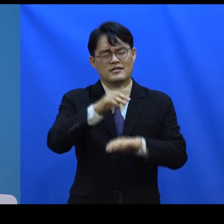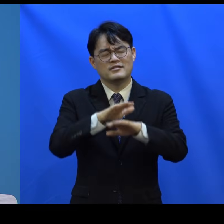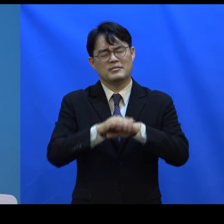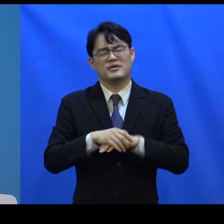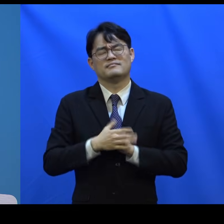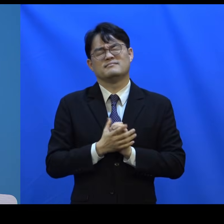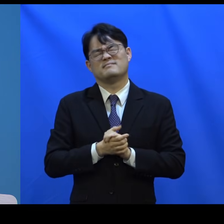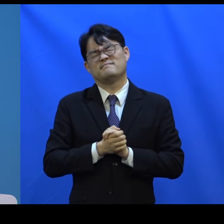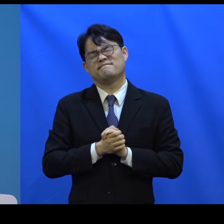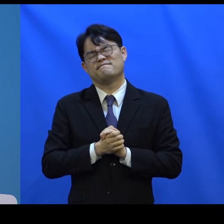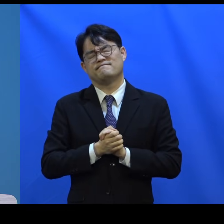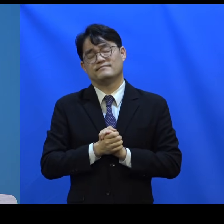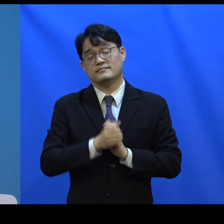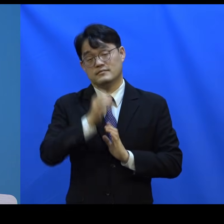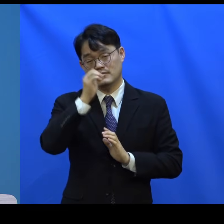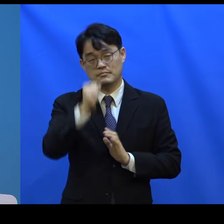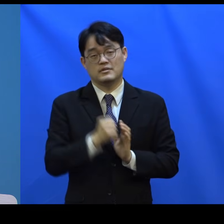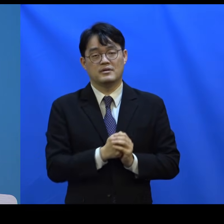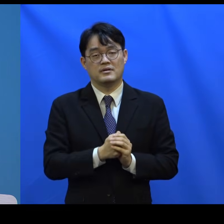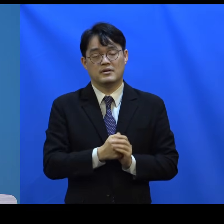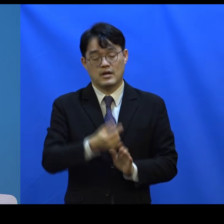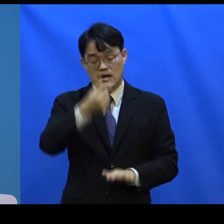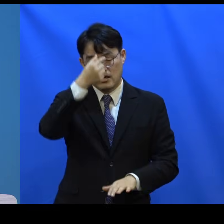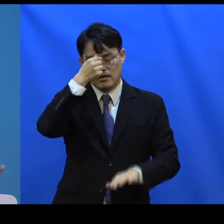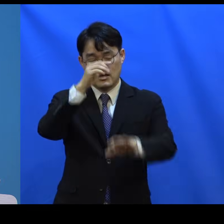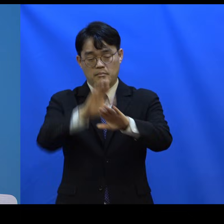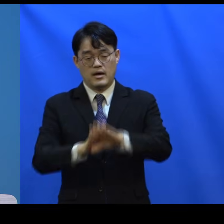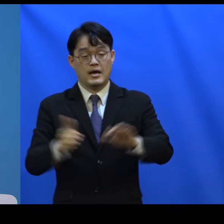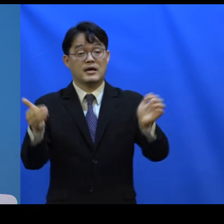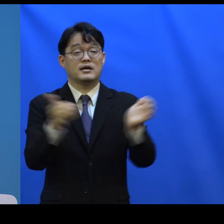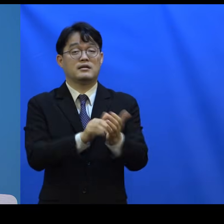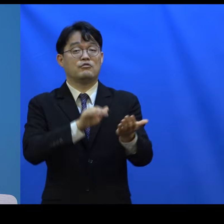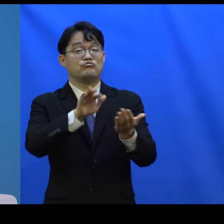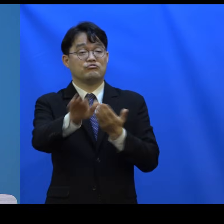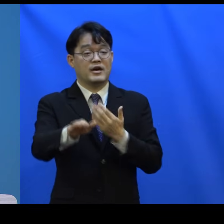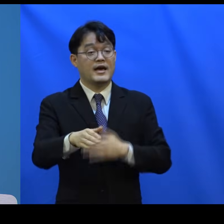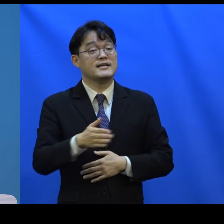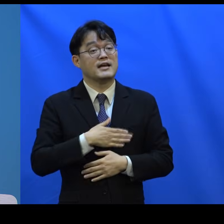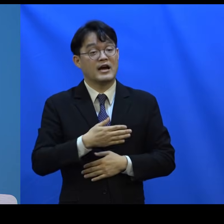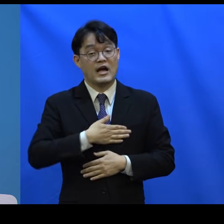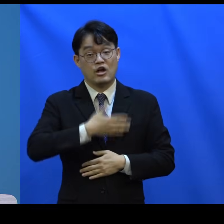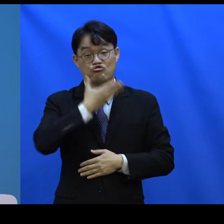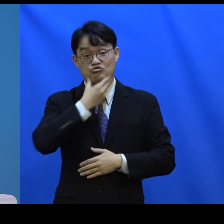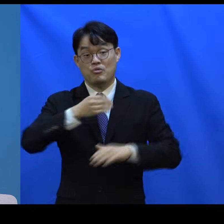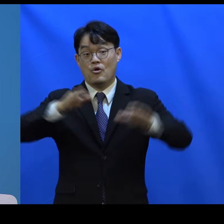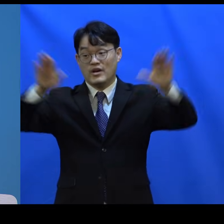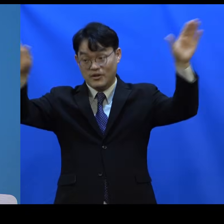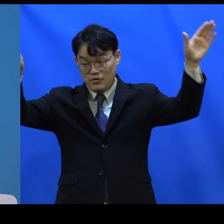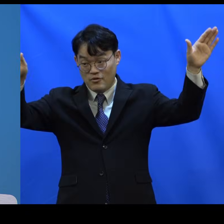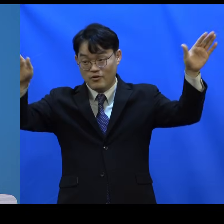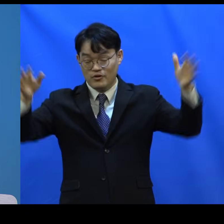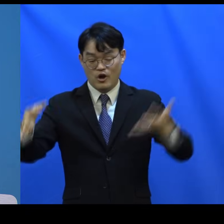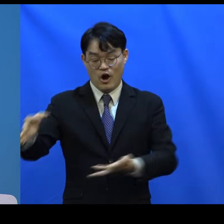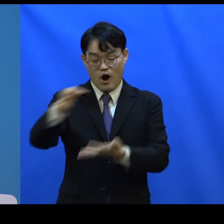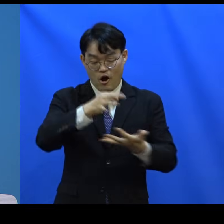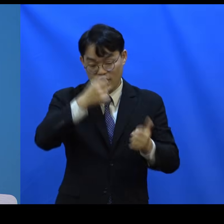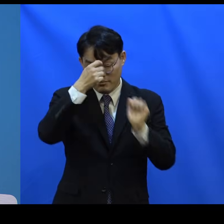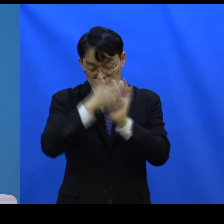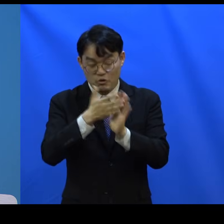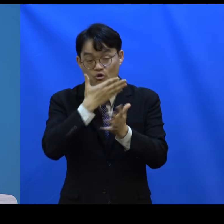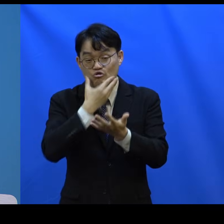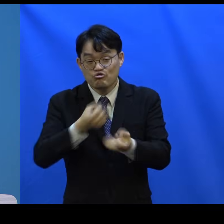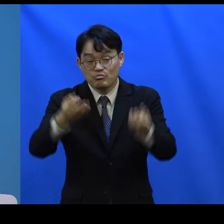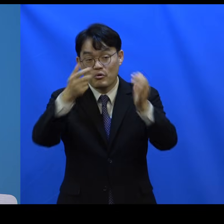들어가게 하는 거고요. 예배를 마칠 때도 마찬가지. 여러분 축복기도. 여러분 제가 헌금기도 할 때 사실 그게